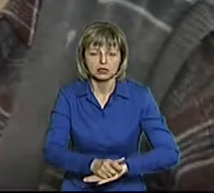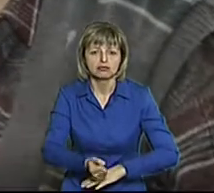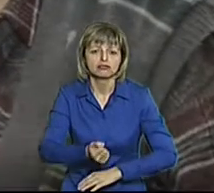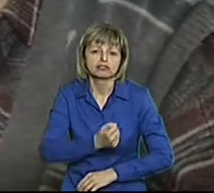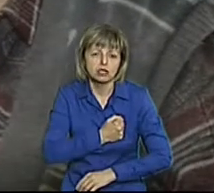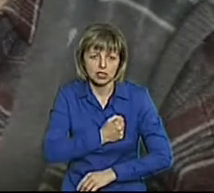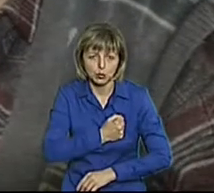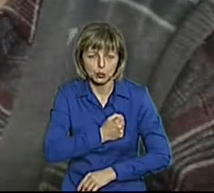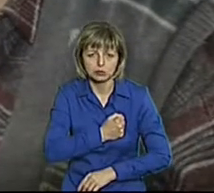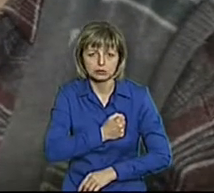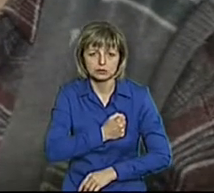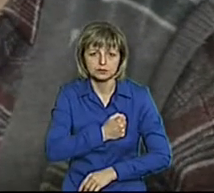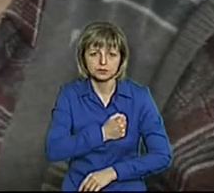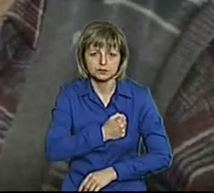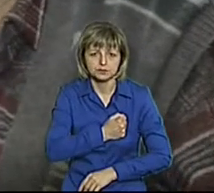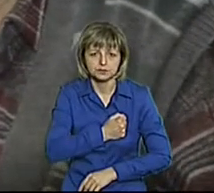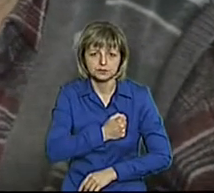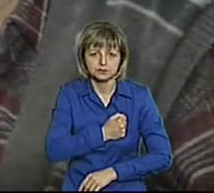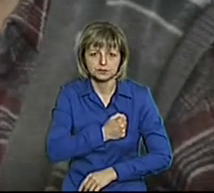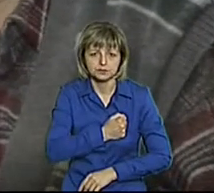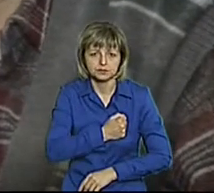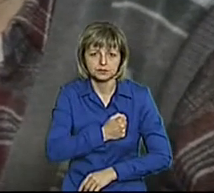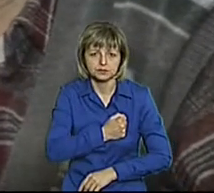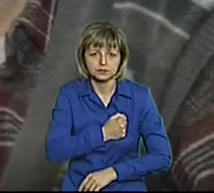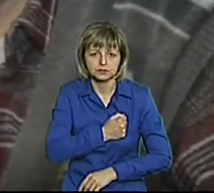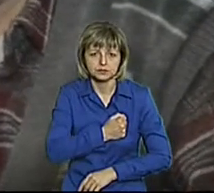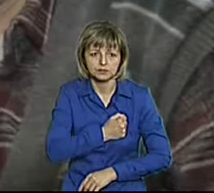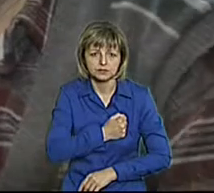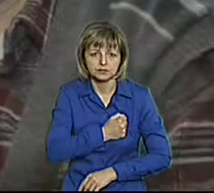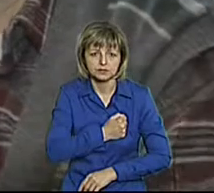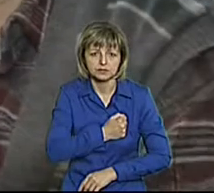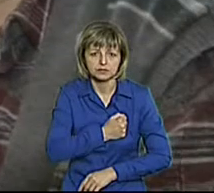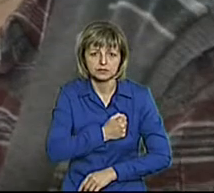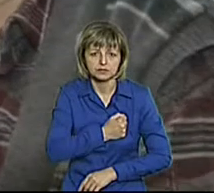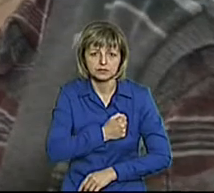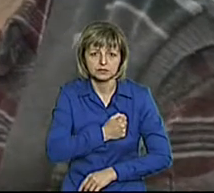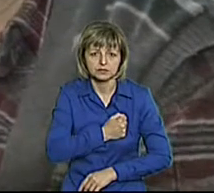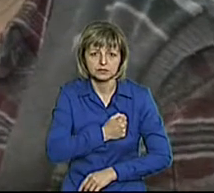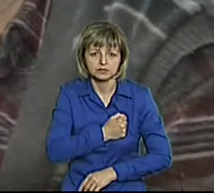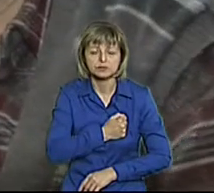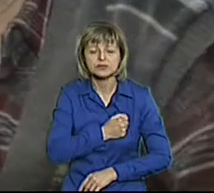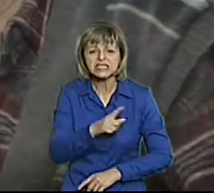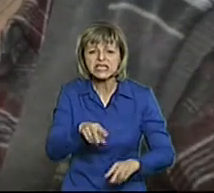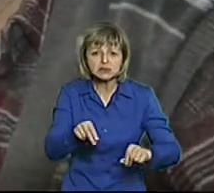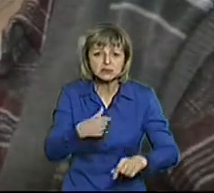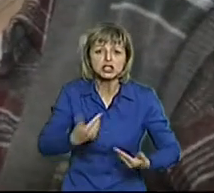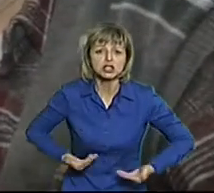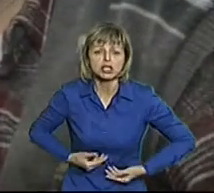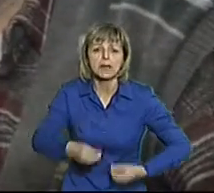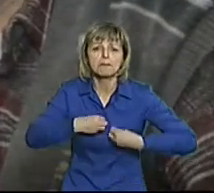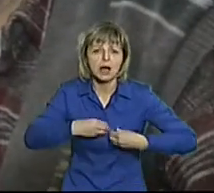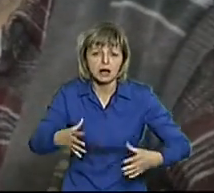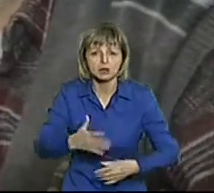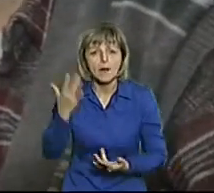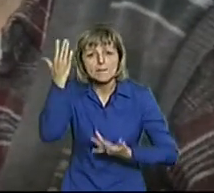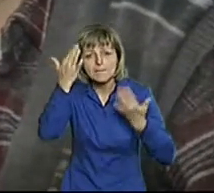Жалію за ним. Аж не було сил, багато було землі, жили ми багато, добре.